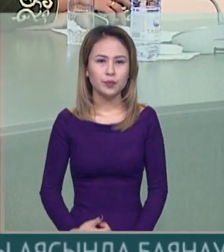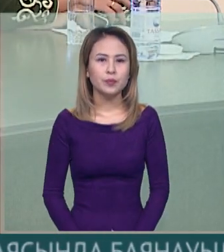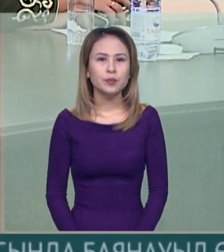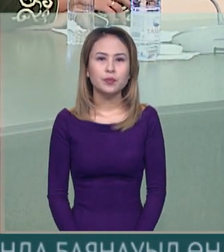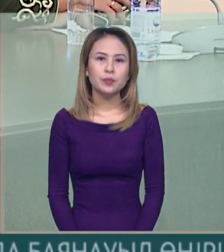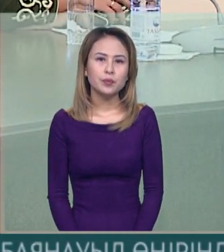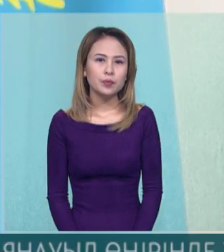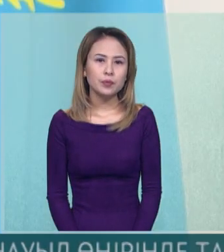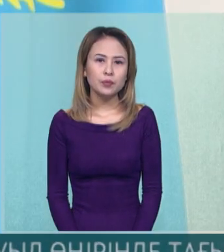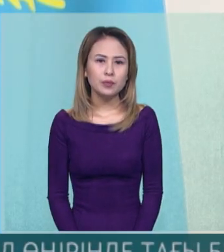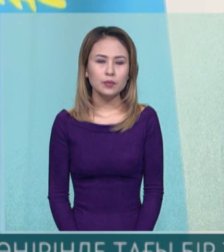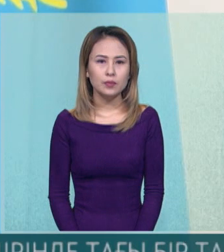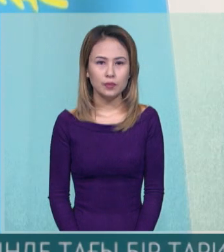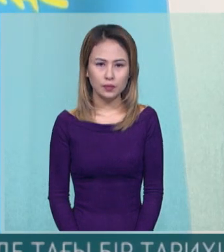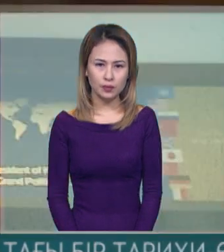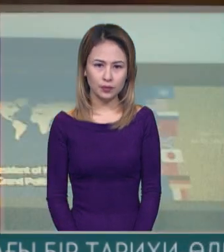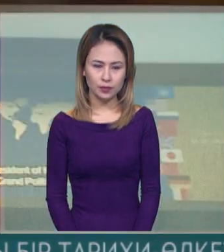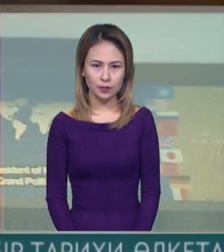өнеге алады.